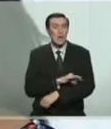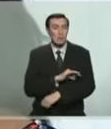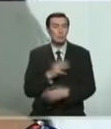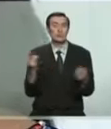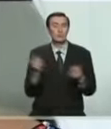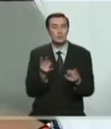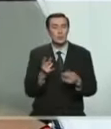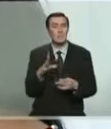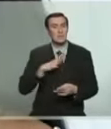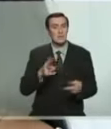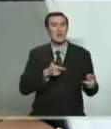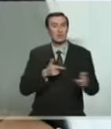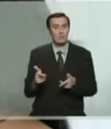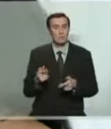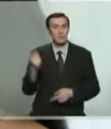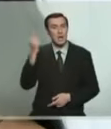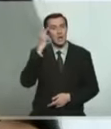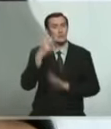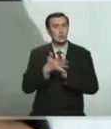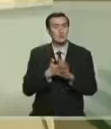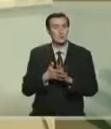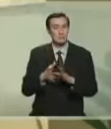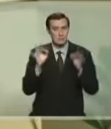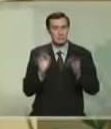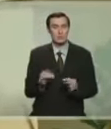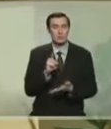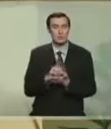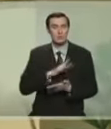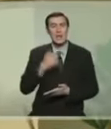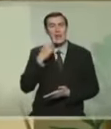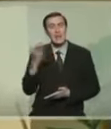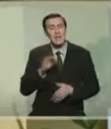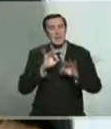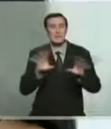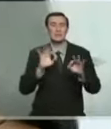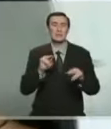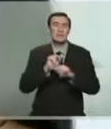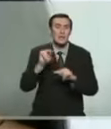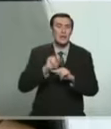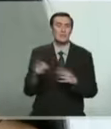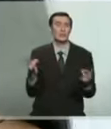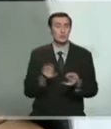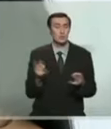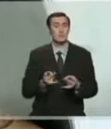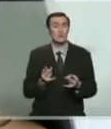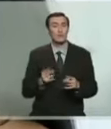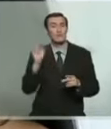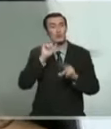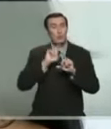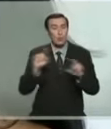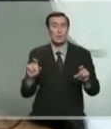подходить именно подготовленным и осознанно. Вот это главное. В виде лекций, либо каких-то занятий давать уже в